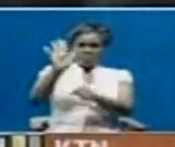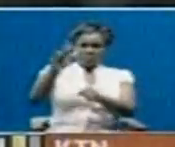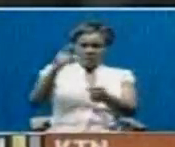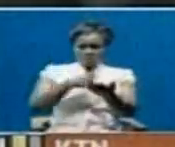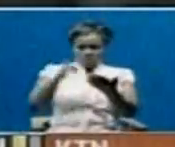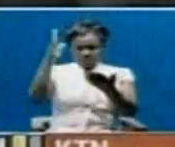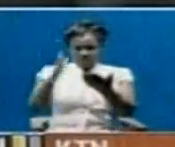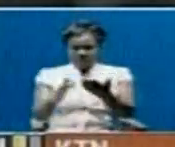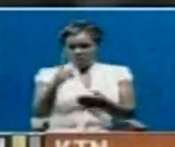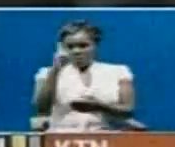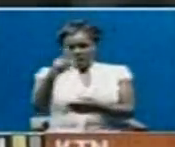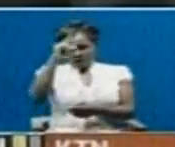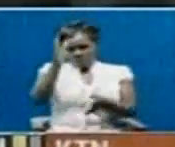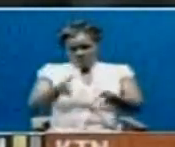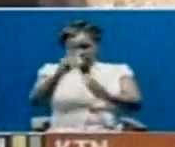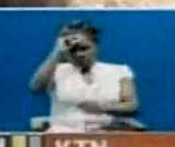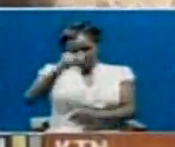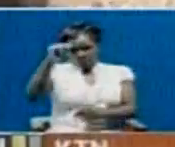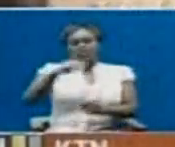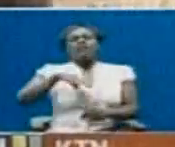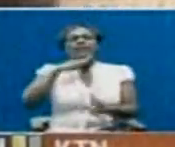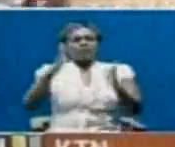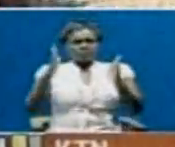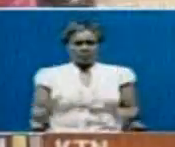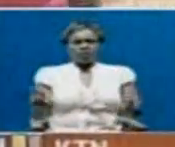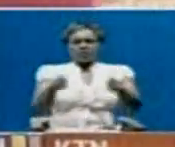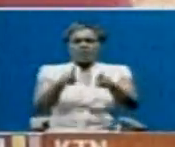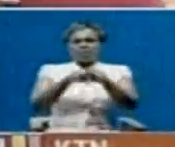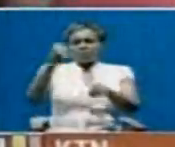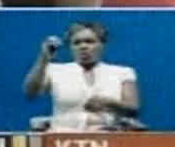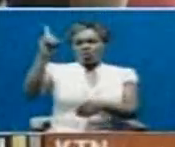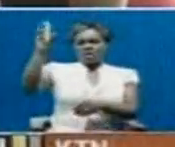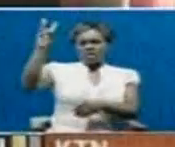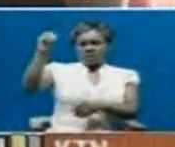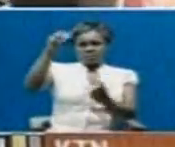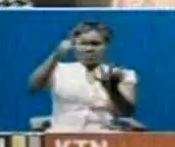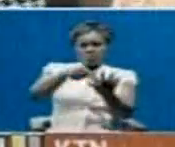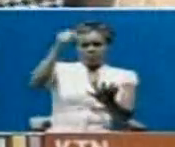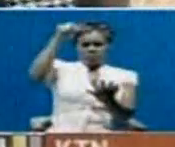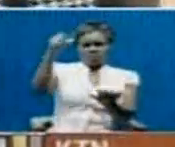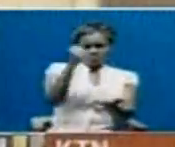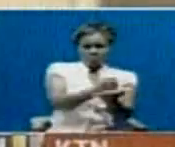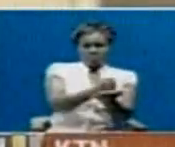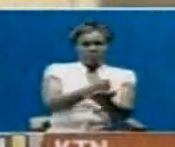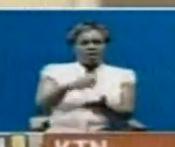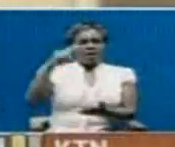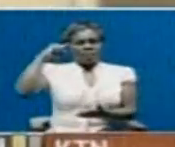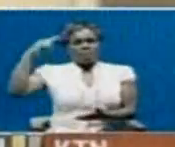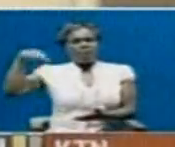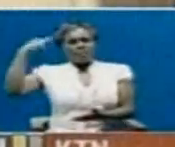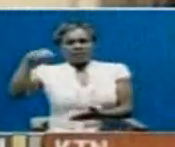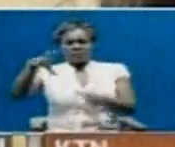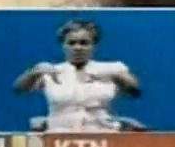hii kama njia ya kutoa heshima kwa mwenda zake. Wakati huo chama cha ODM kimemchagua mbunge wa Madhare Steven Kariuki